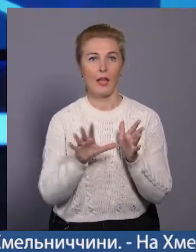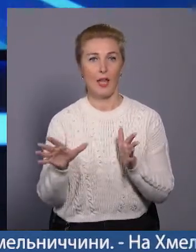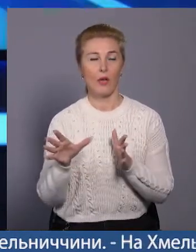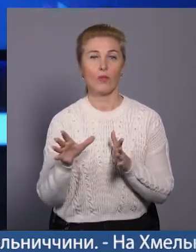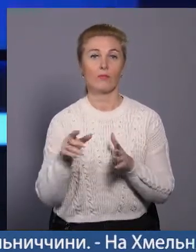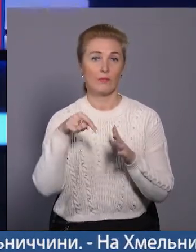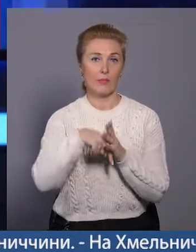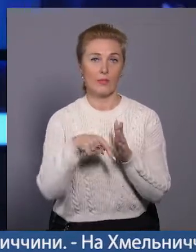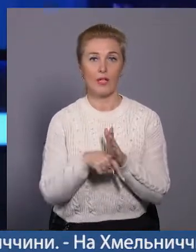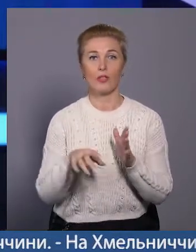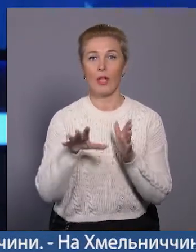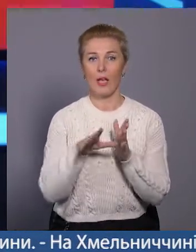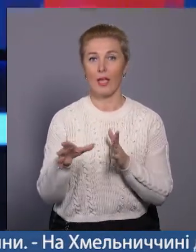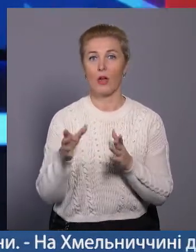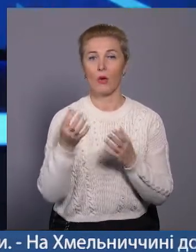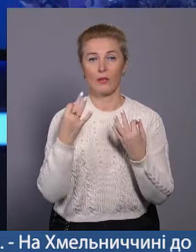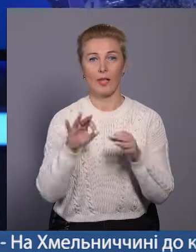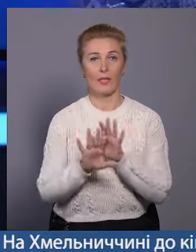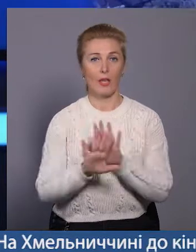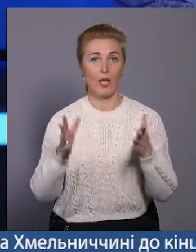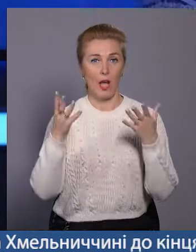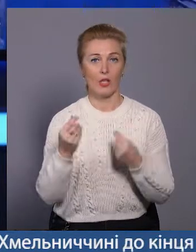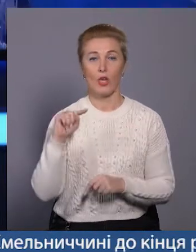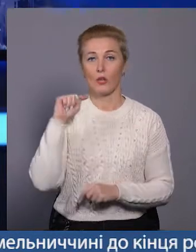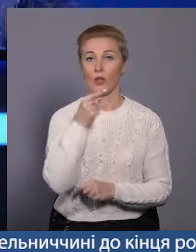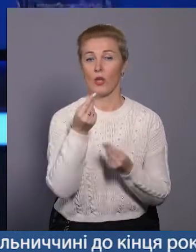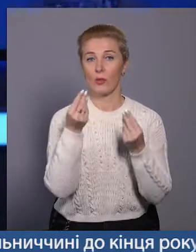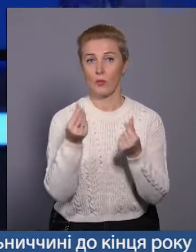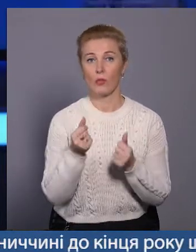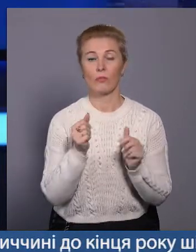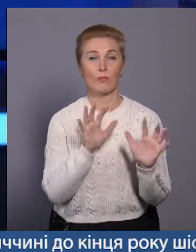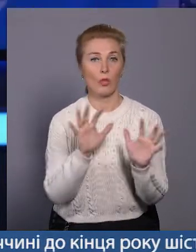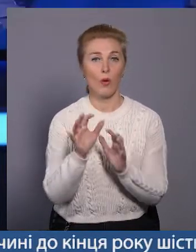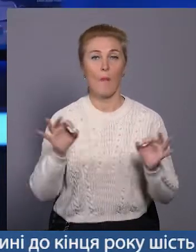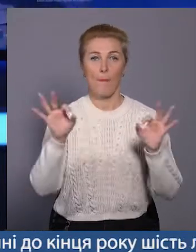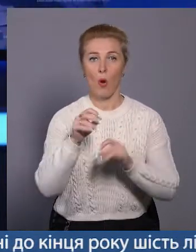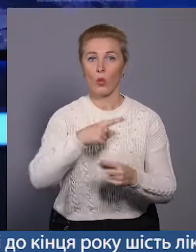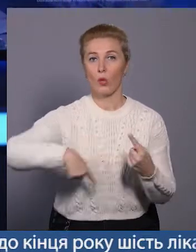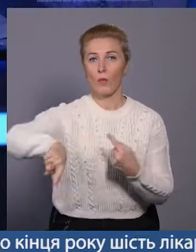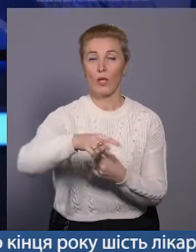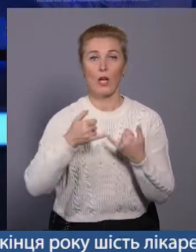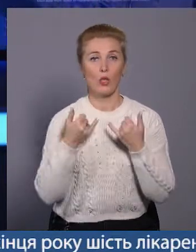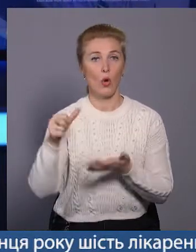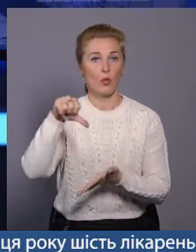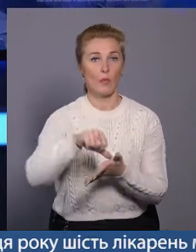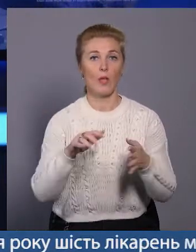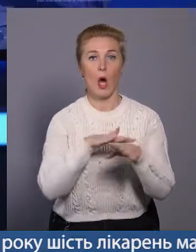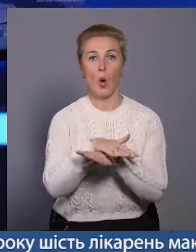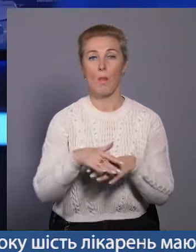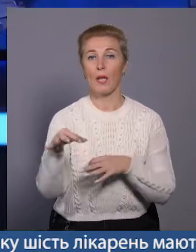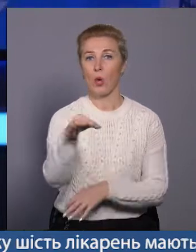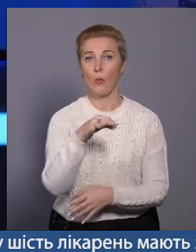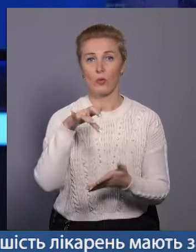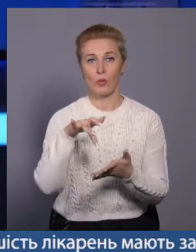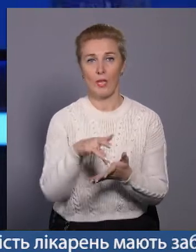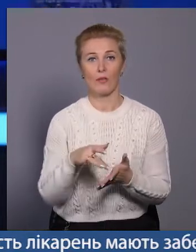Енергоефективні – значить енергонезалежні, а ще із заощадженими коштами та турботою про довкілля. Сьогодні представники громад області у